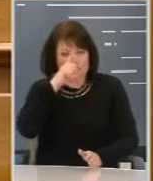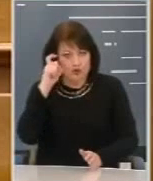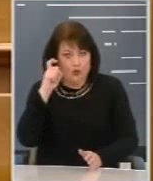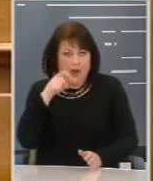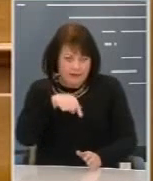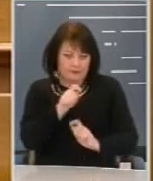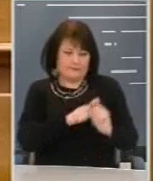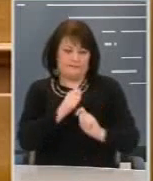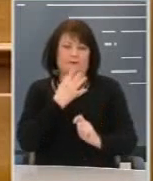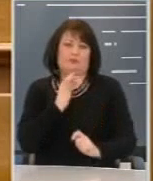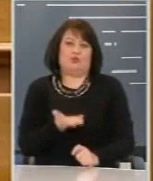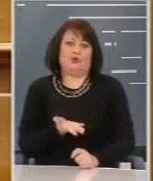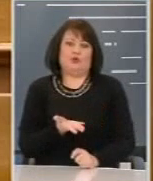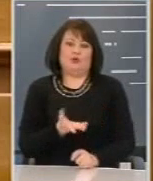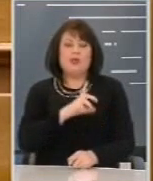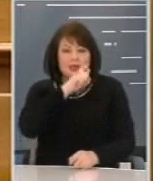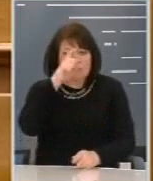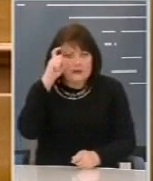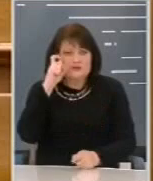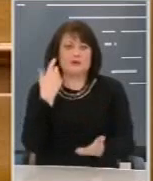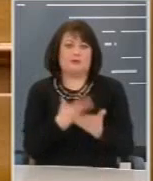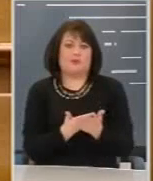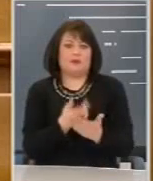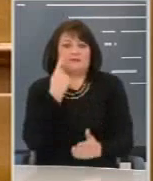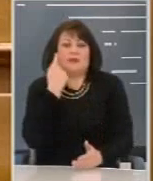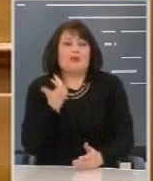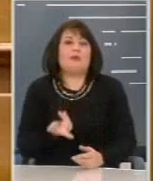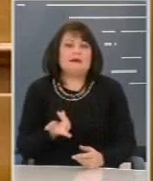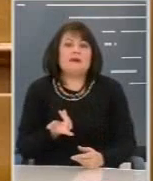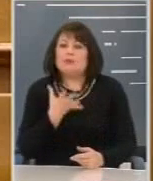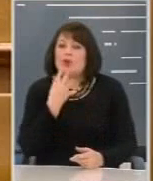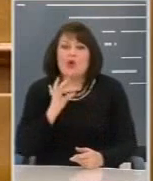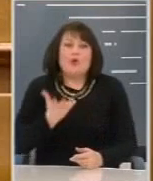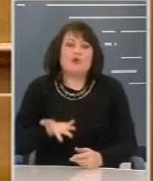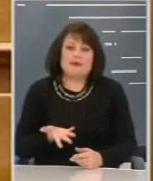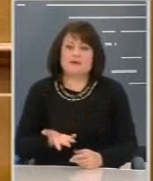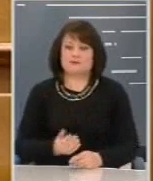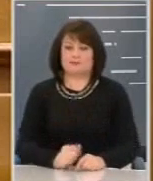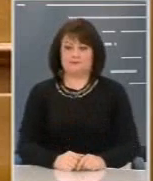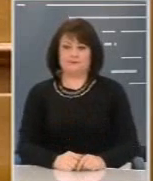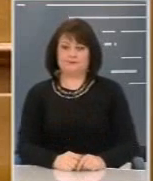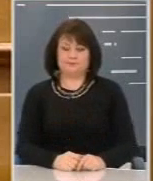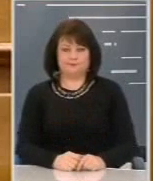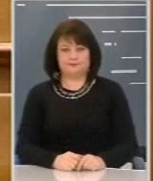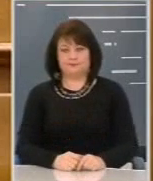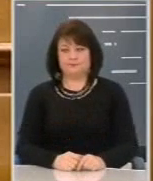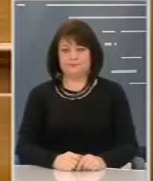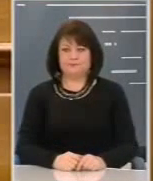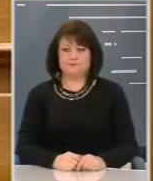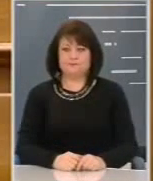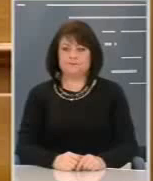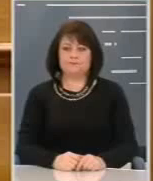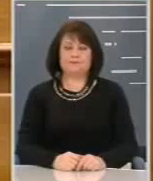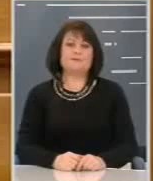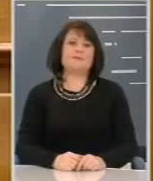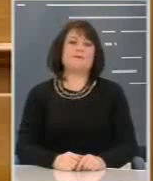εγχείρημα. Πολύ δύσκολο να αποδειχθεί η νομιμότητα του δανεισμού και γι' αυτό και δεν βγήκαν, αν θέλετε, και δεν βγήκαμε και με το πόρισμα για